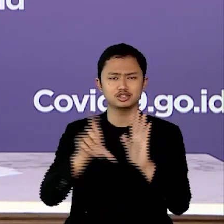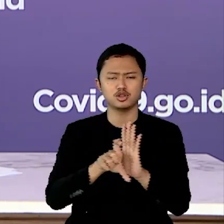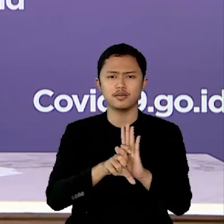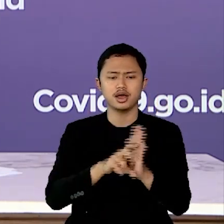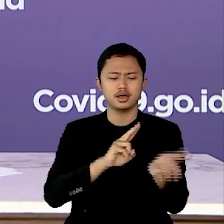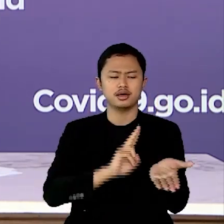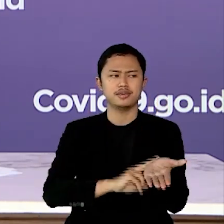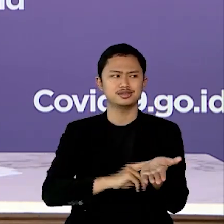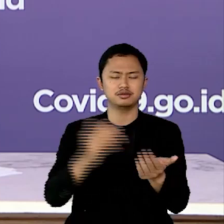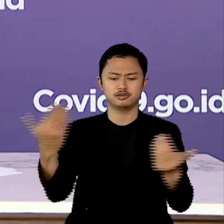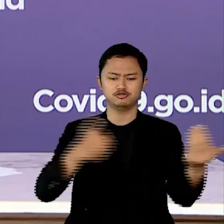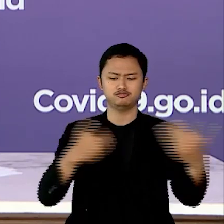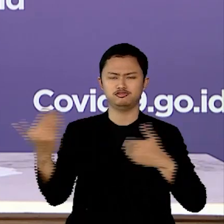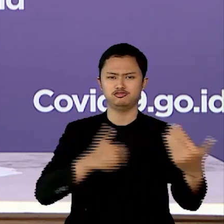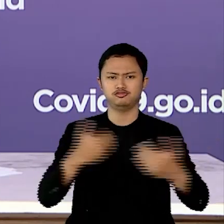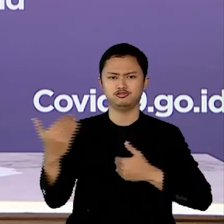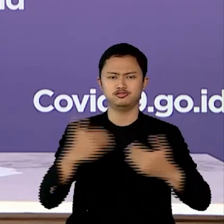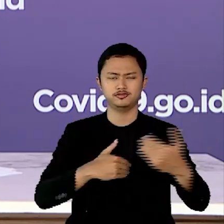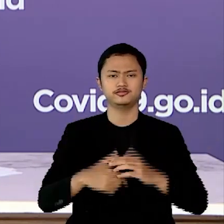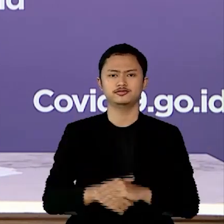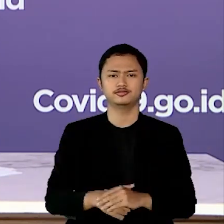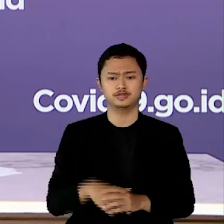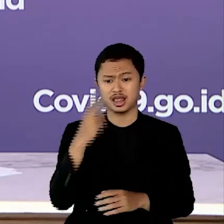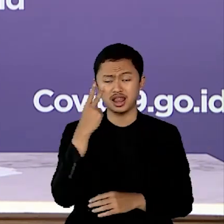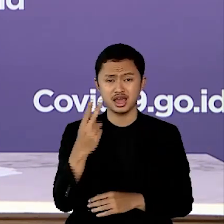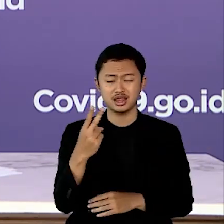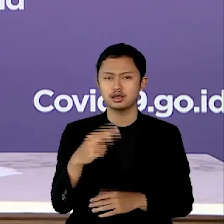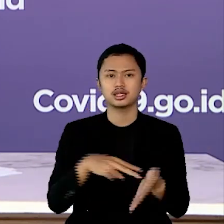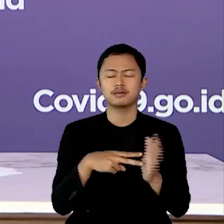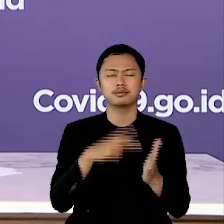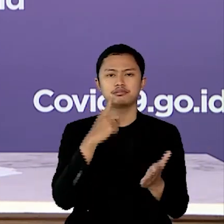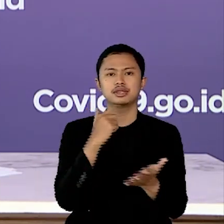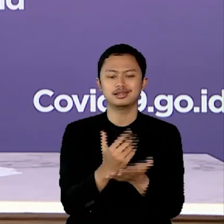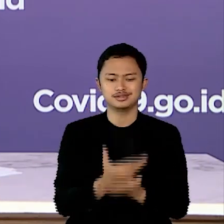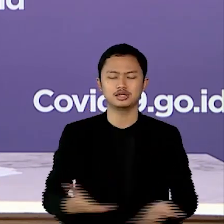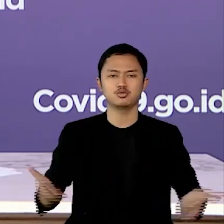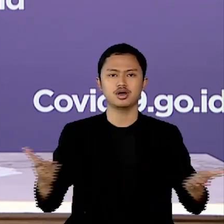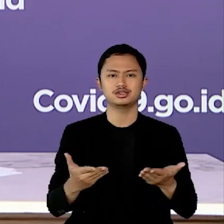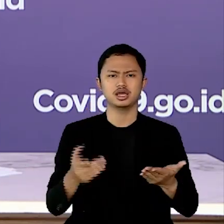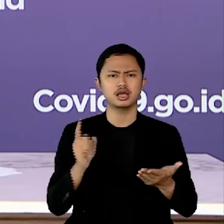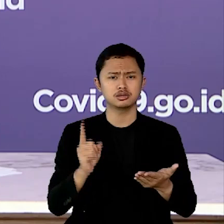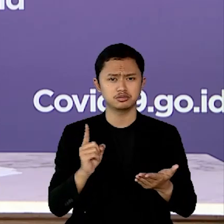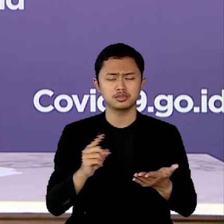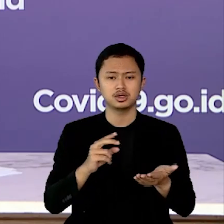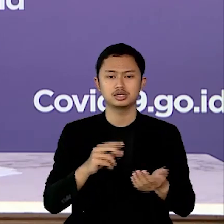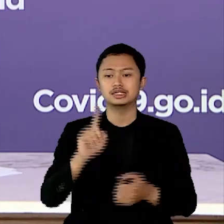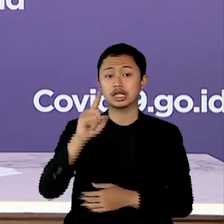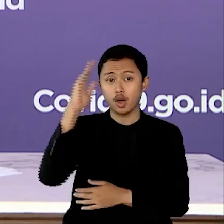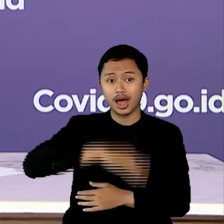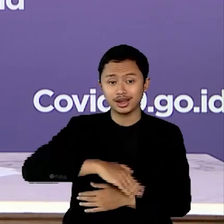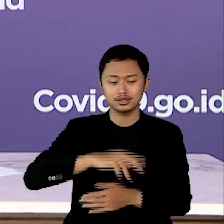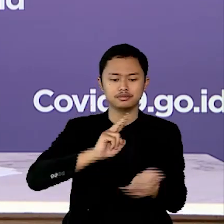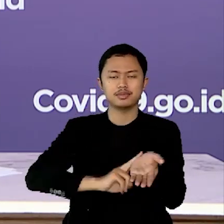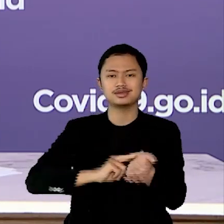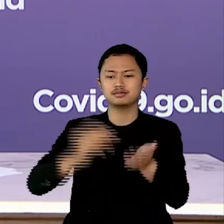pasien masuk harian di Wisma Atlet Hai Hal ini dapat menggambarkan kegawatan yang terjadi karena semakin tinggi pasien